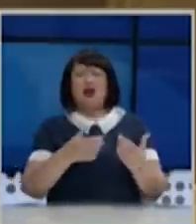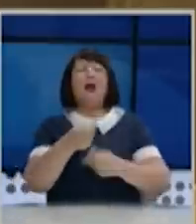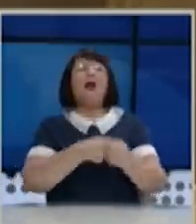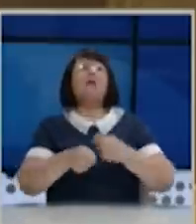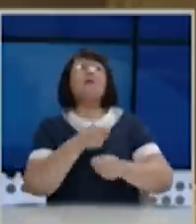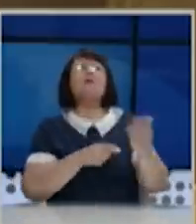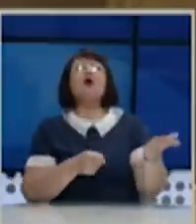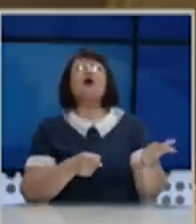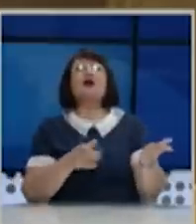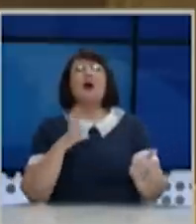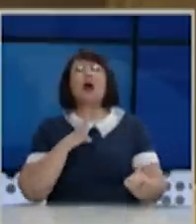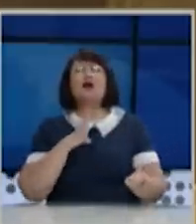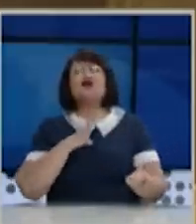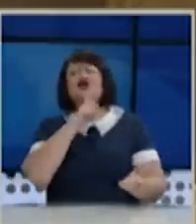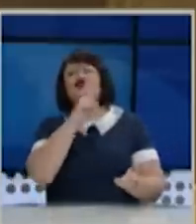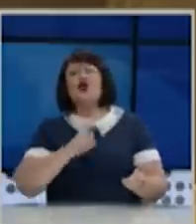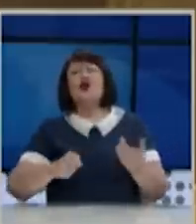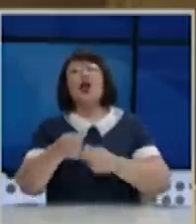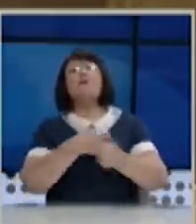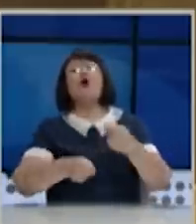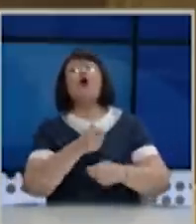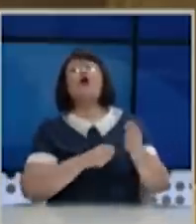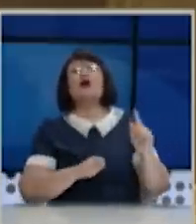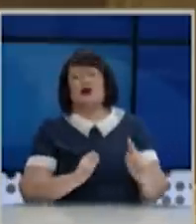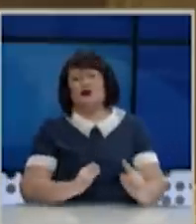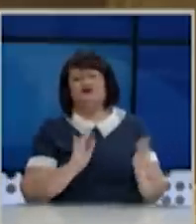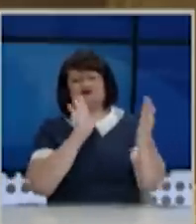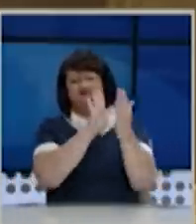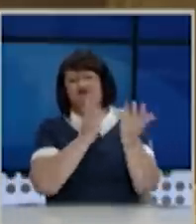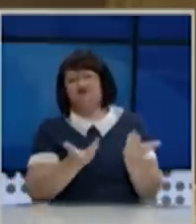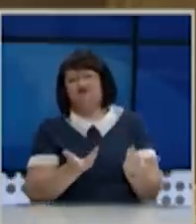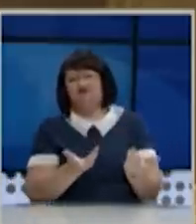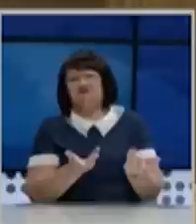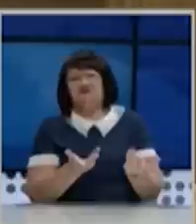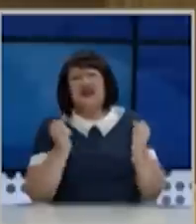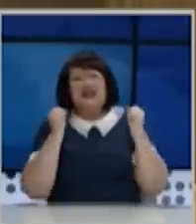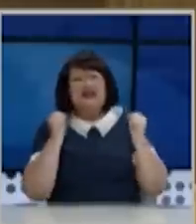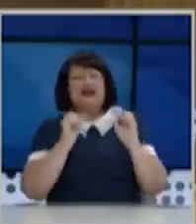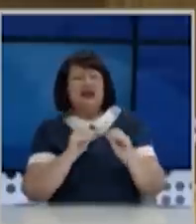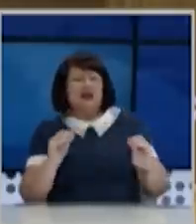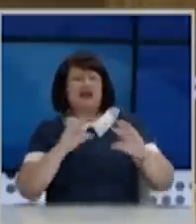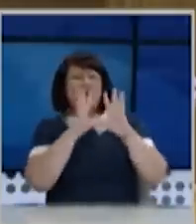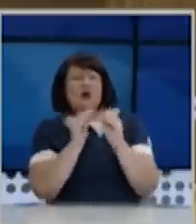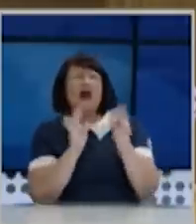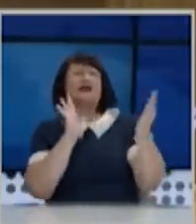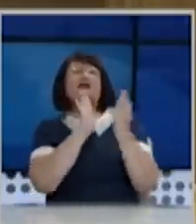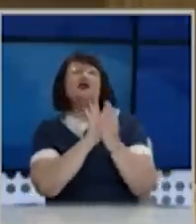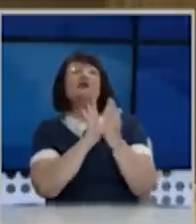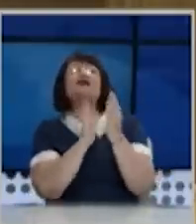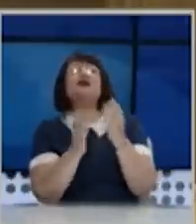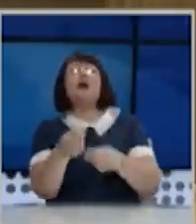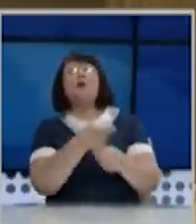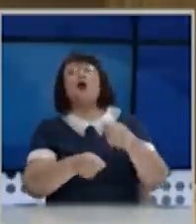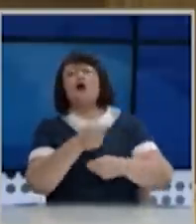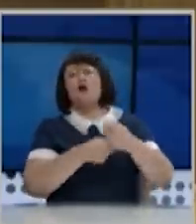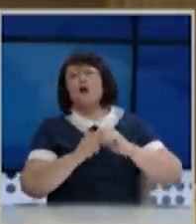την ανθρώπινη ζωή. Και δεν θα αντιμετωπίζει και αυτά. Την υγεία, την παιδεία, τα πάντα εμπορεύματα είναι.